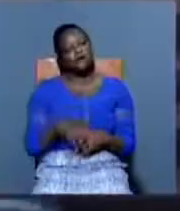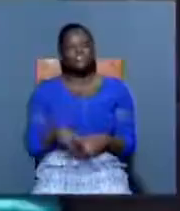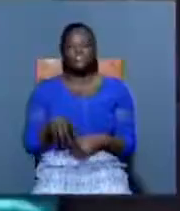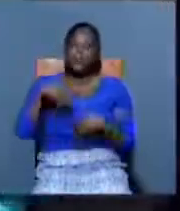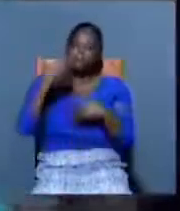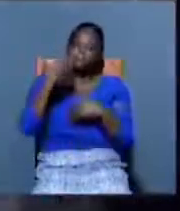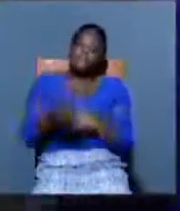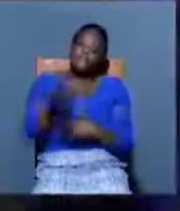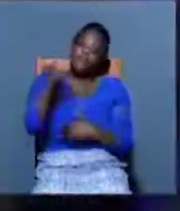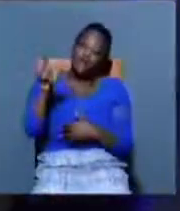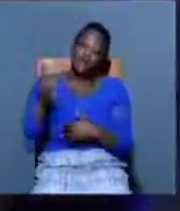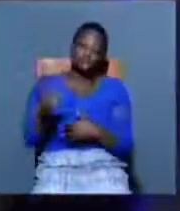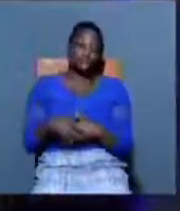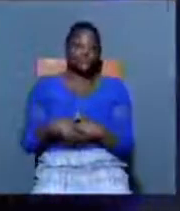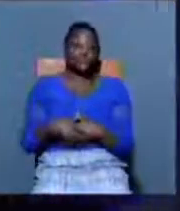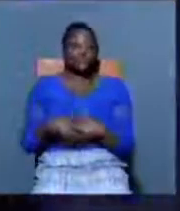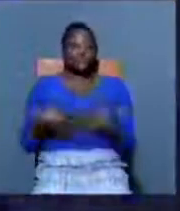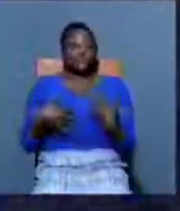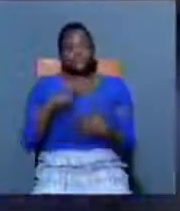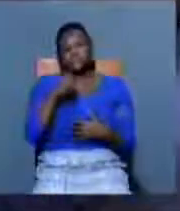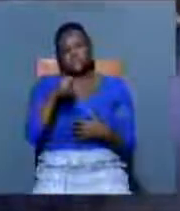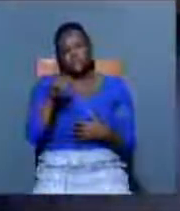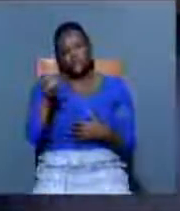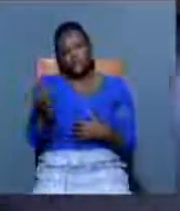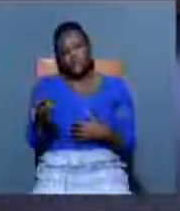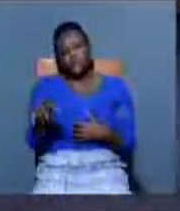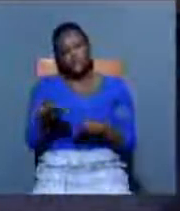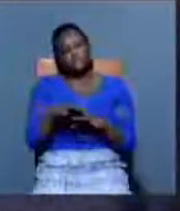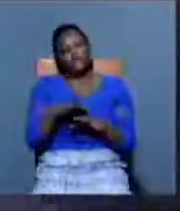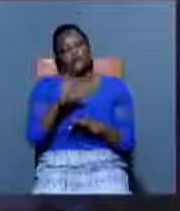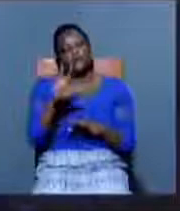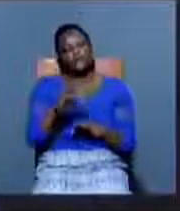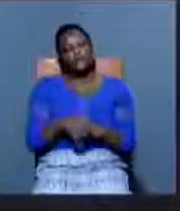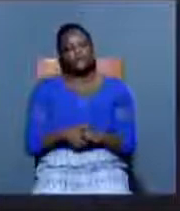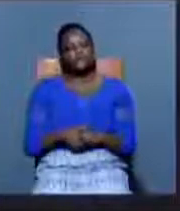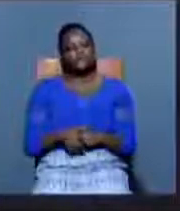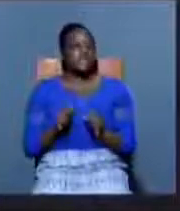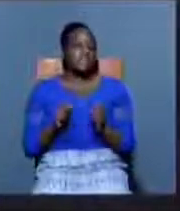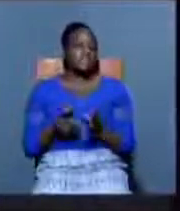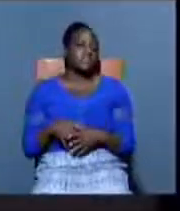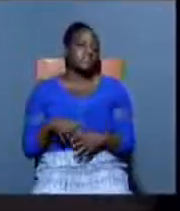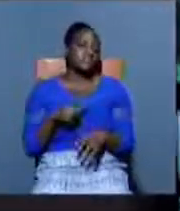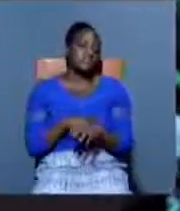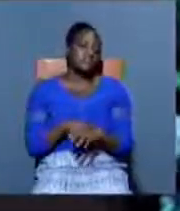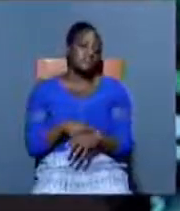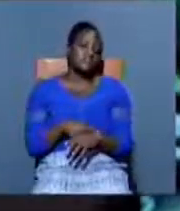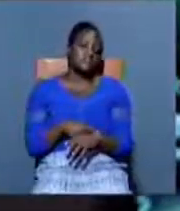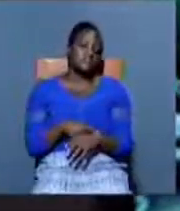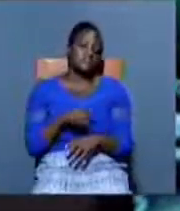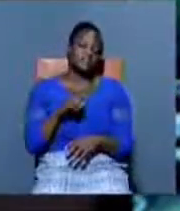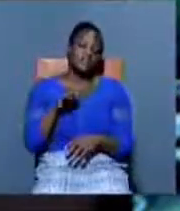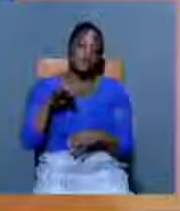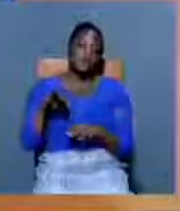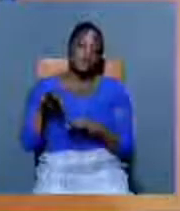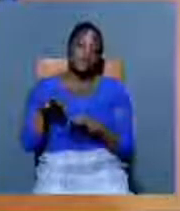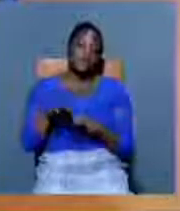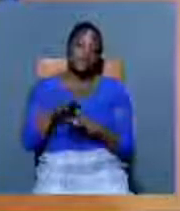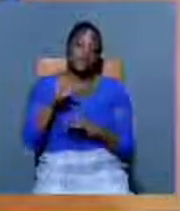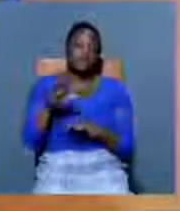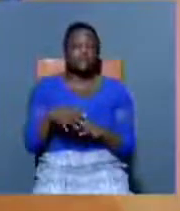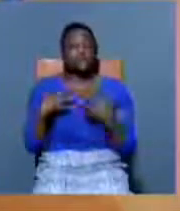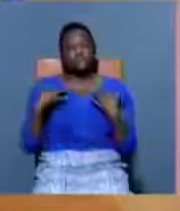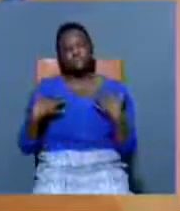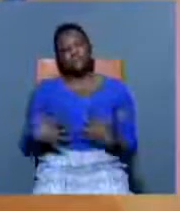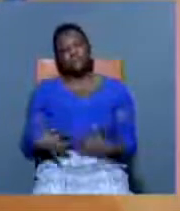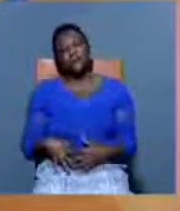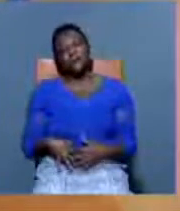watu, ujisikie vizuri kusema huyu ni mke wangu. Lakini kuna wakati mkeo jinsi alivyovaa, yaani